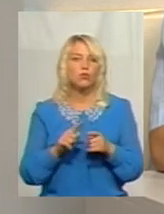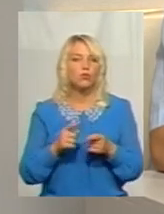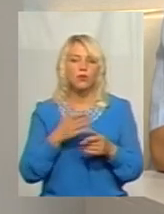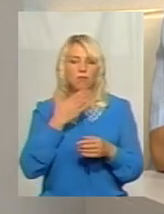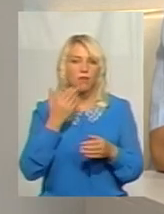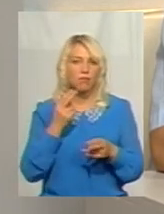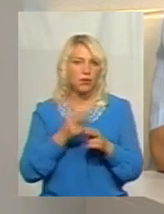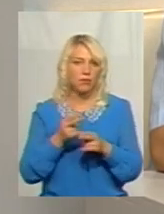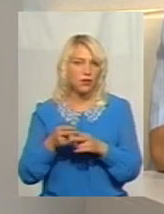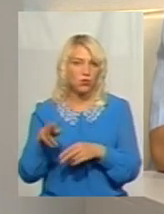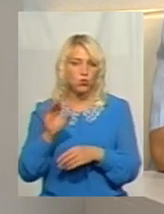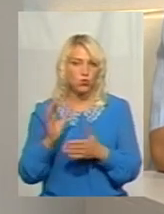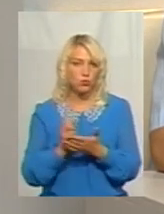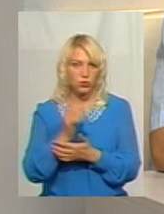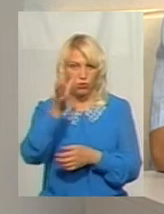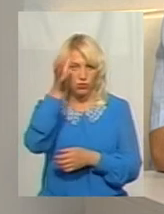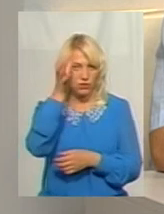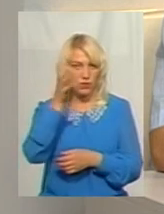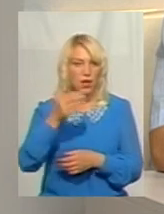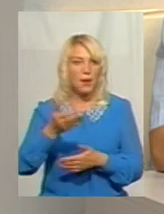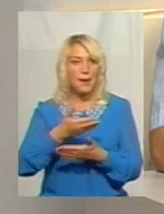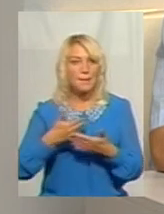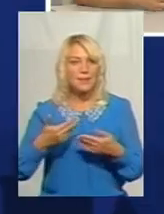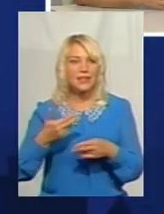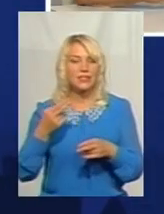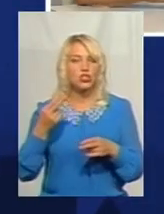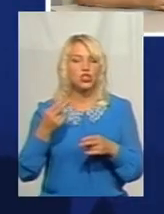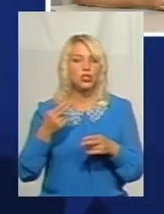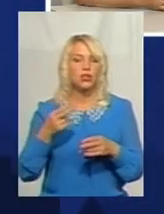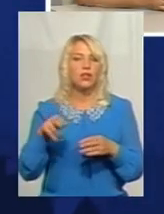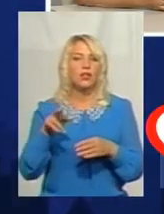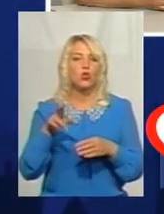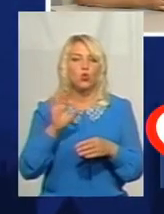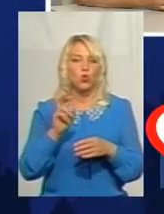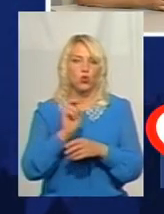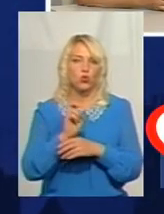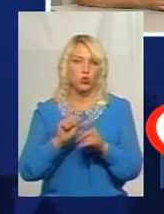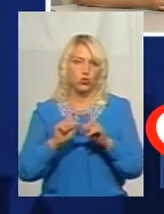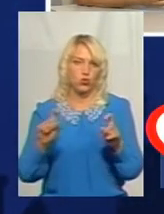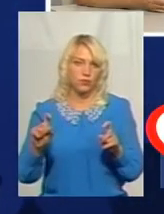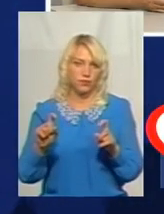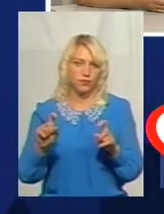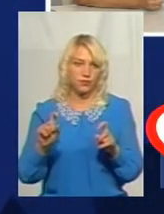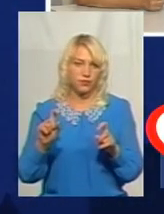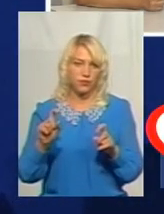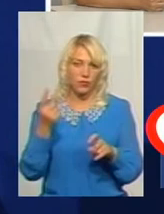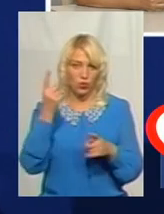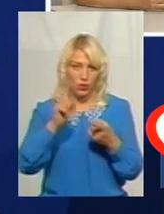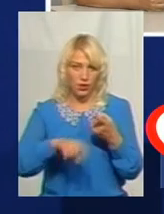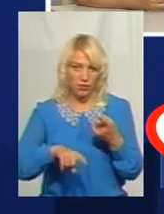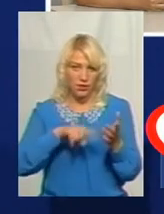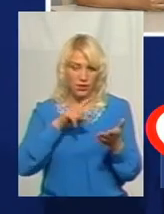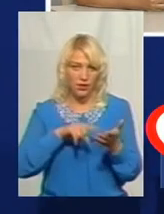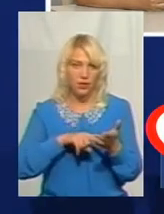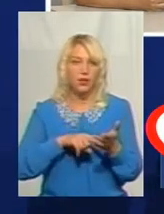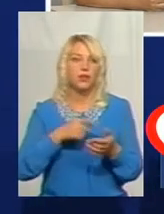ставимо перепон до здобуття освіти, ми ставимо здобуття тільки до стаціонарного виду освіти. Це одна питання,